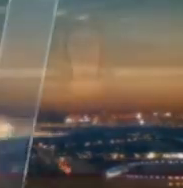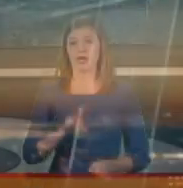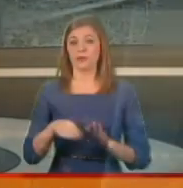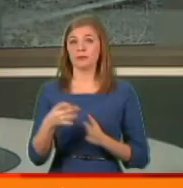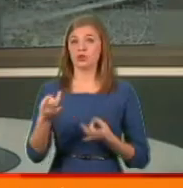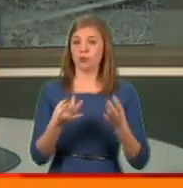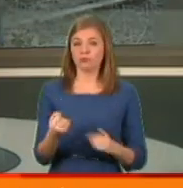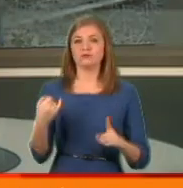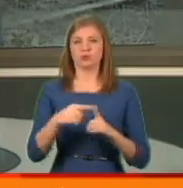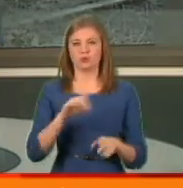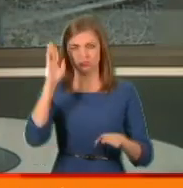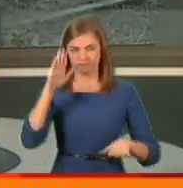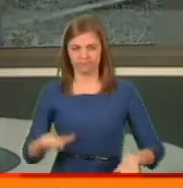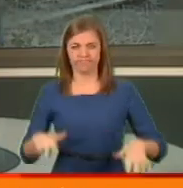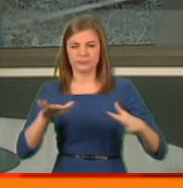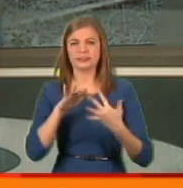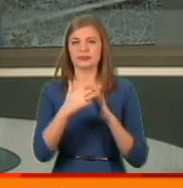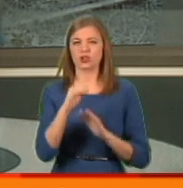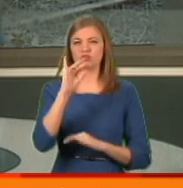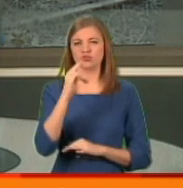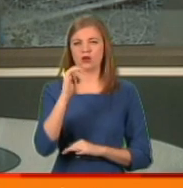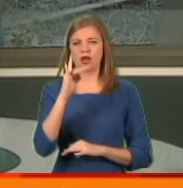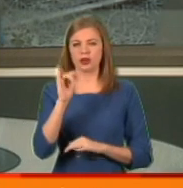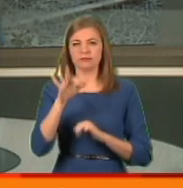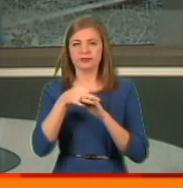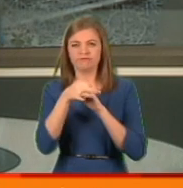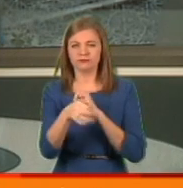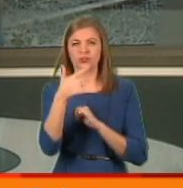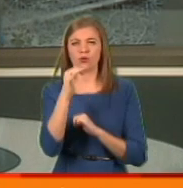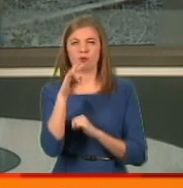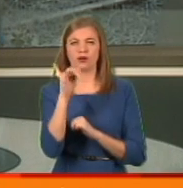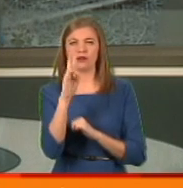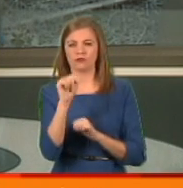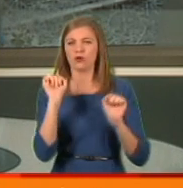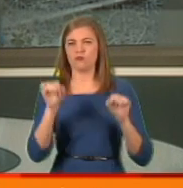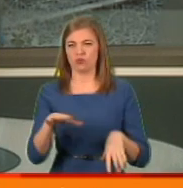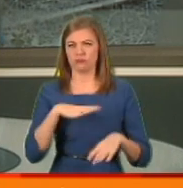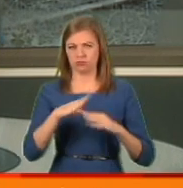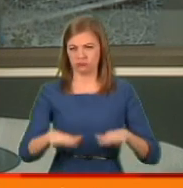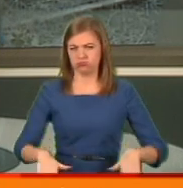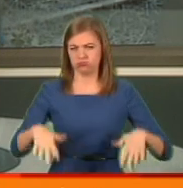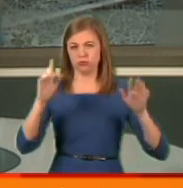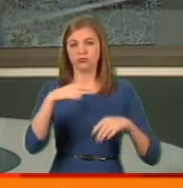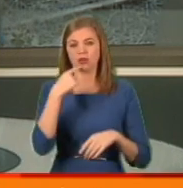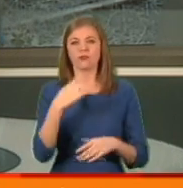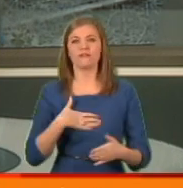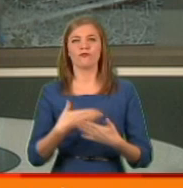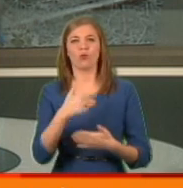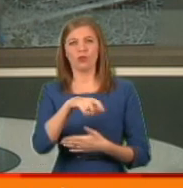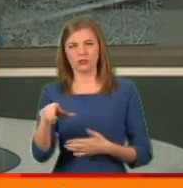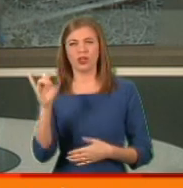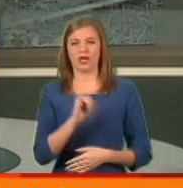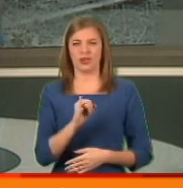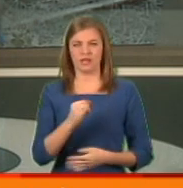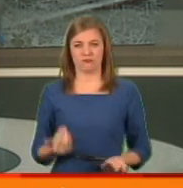під обстрілами та ще й підтоплені. Селище Чигарі на околиці окупованої Горлівки може піти під землю. Про це заявляють волонтери і